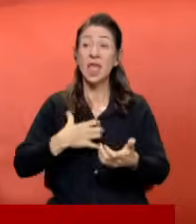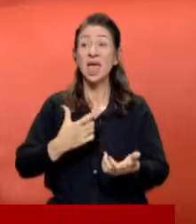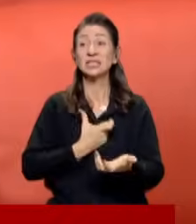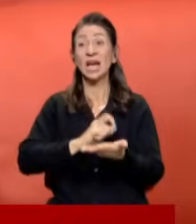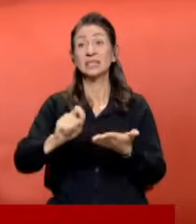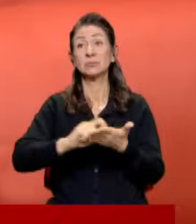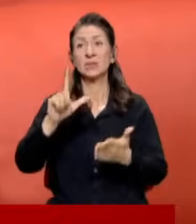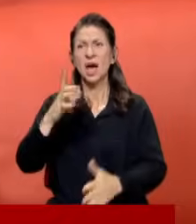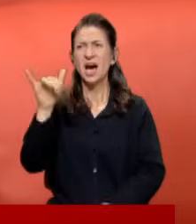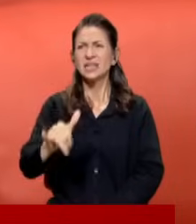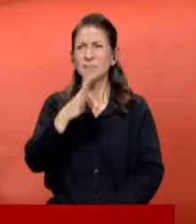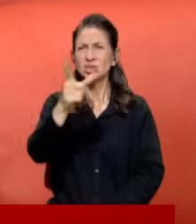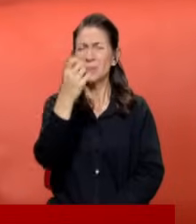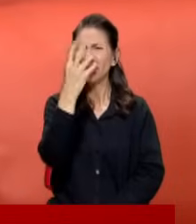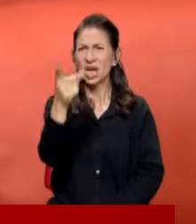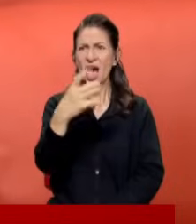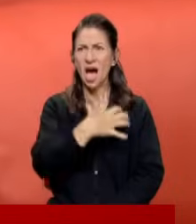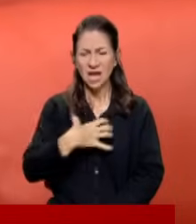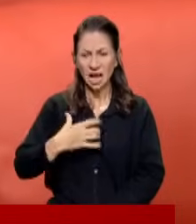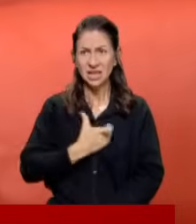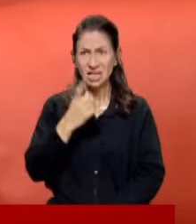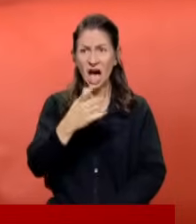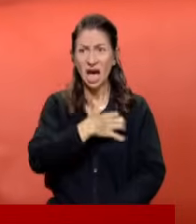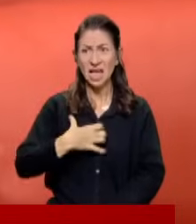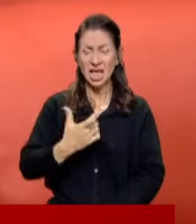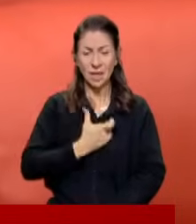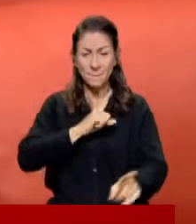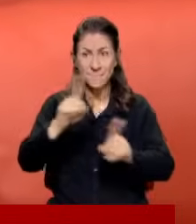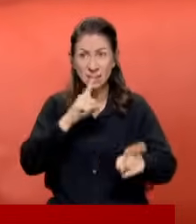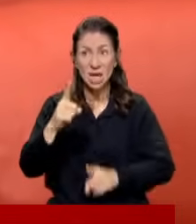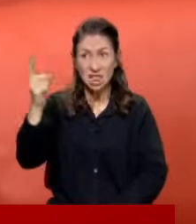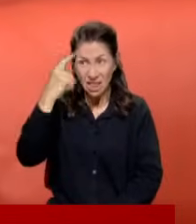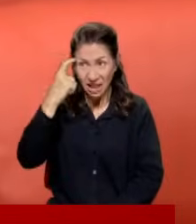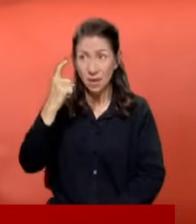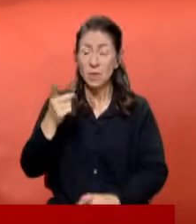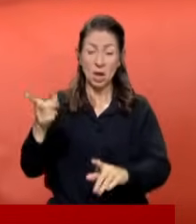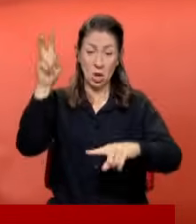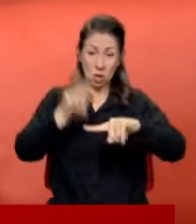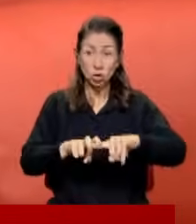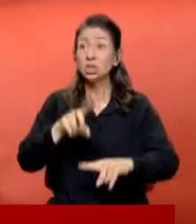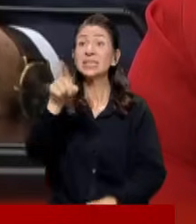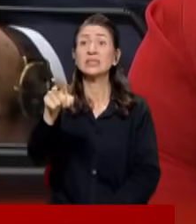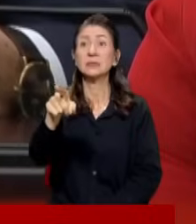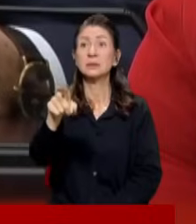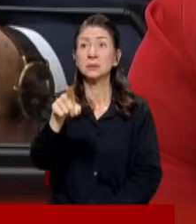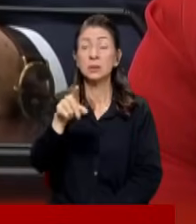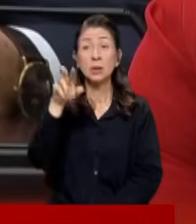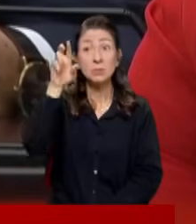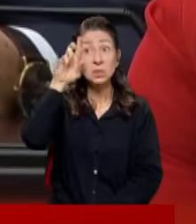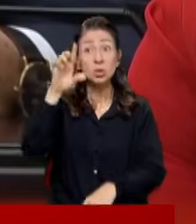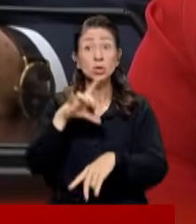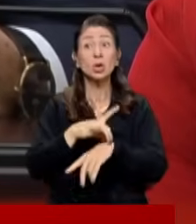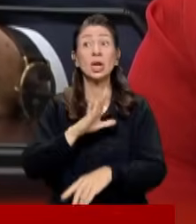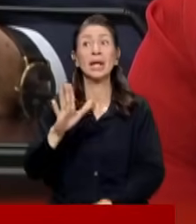yapılandırılmalıdır. Haddini bileceksin Bahçeli. Anayasayı ve Anayasa Mahkemesi'ni tanıyıp yerine oturacaksın Bahçeli. Psikiyatrik